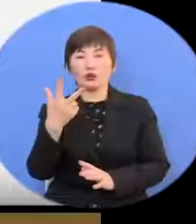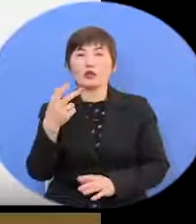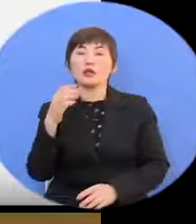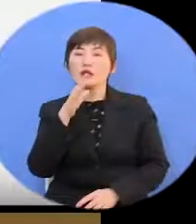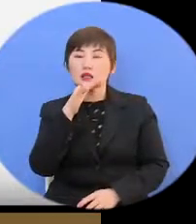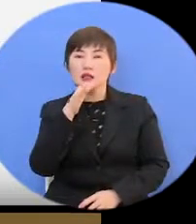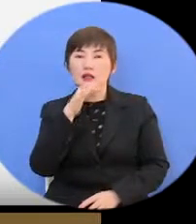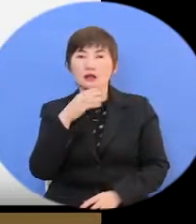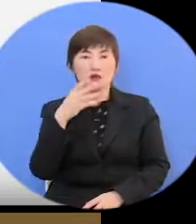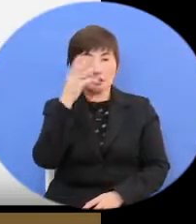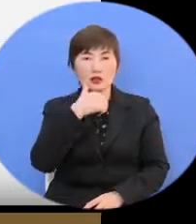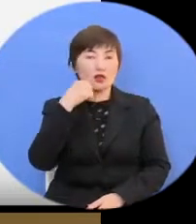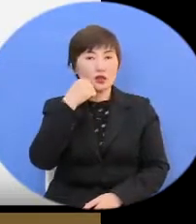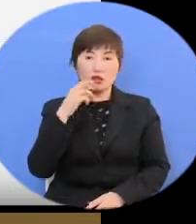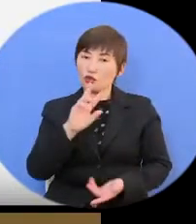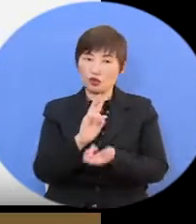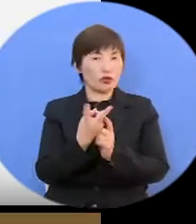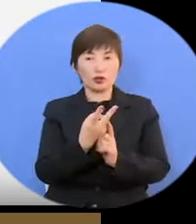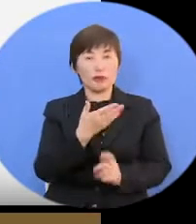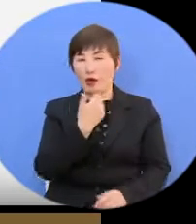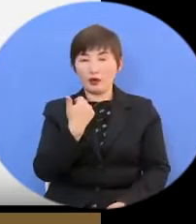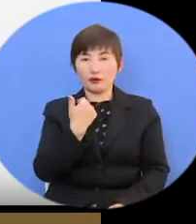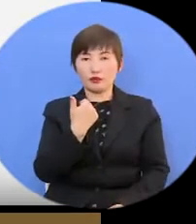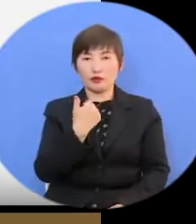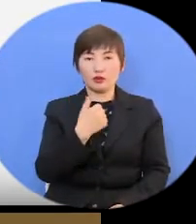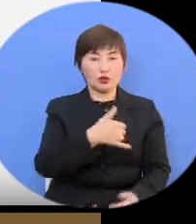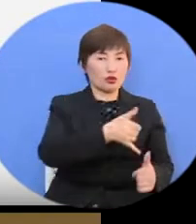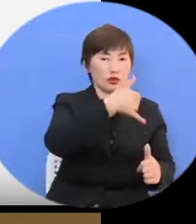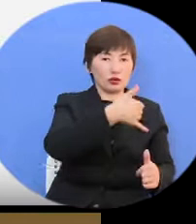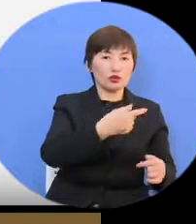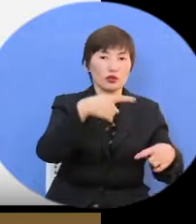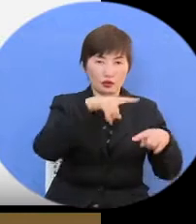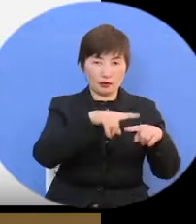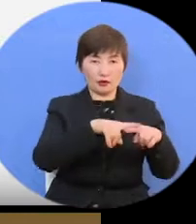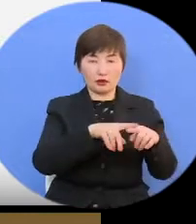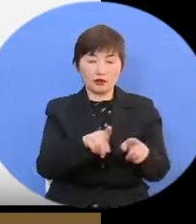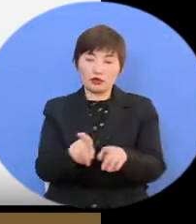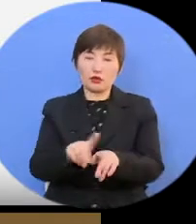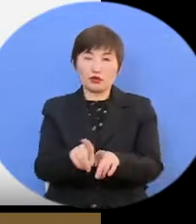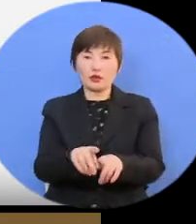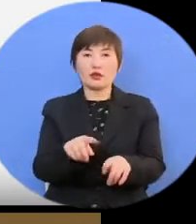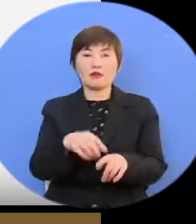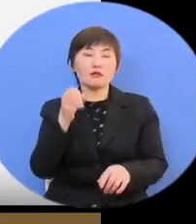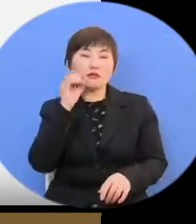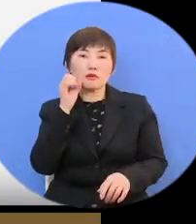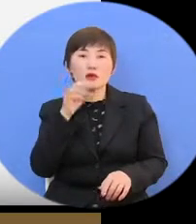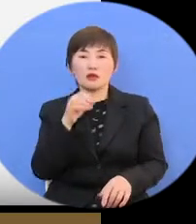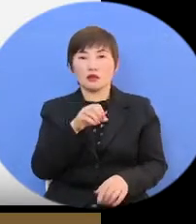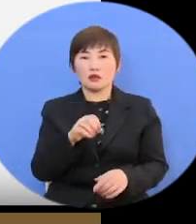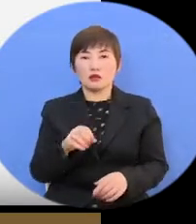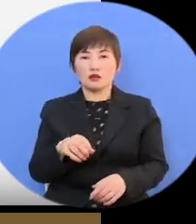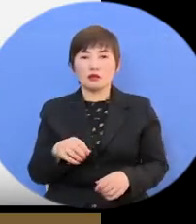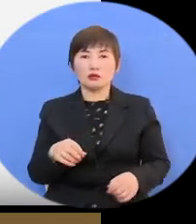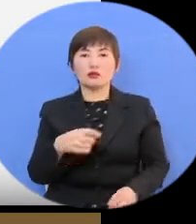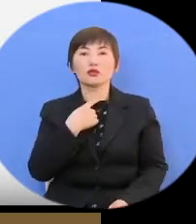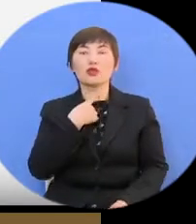бие махбодод дараах өөрчлөлтүүд гардаг байх нь. За үүнд биеийн өндөр жин нэмэгдэн, нүрээр батга гардаг, сахал үс ургах, төвөнг